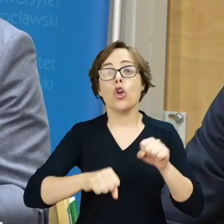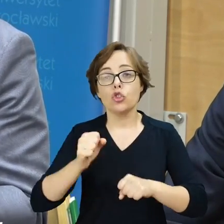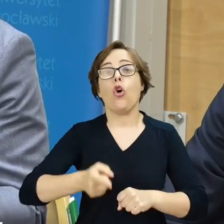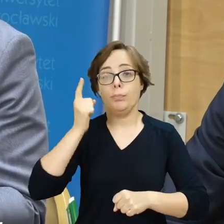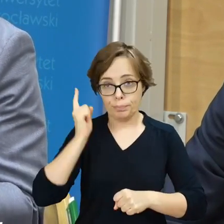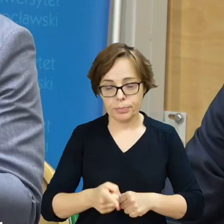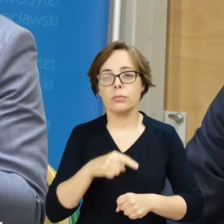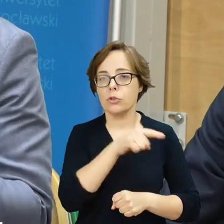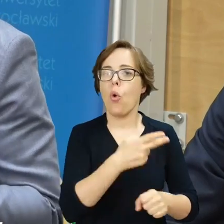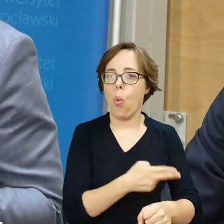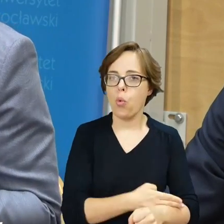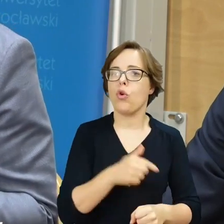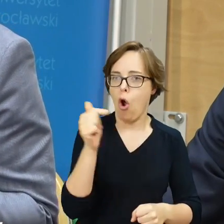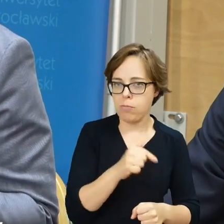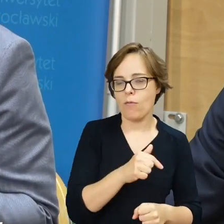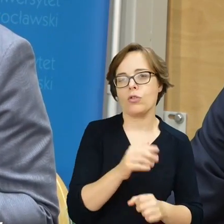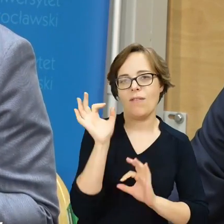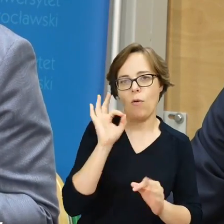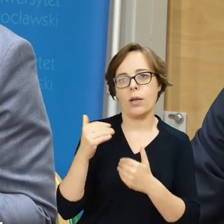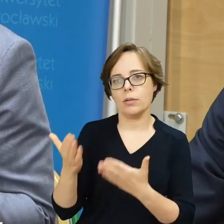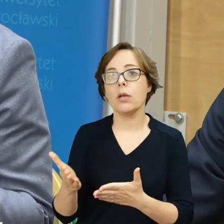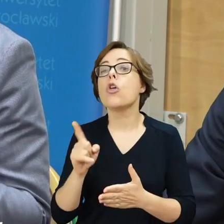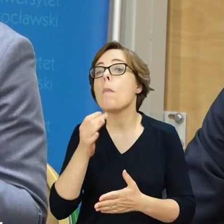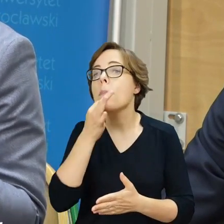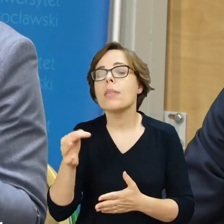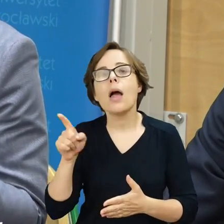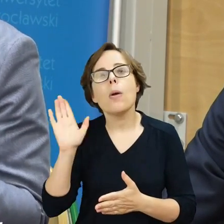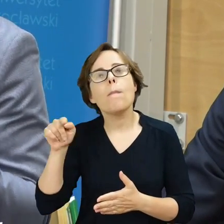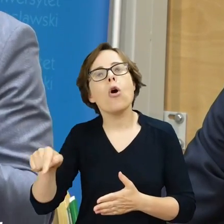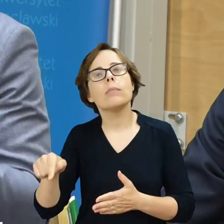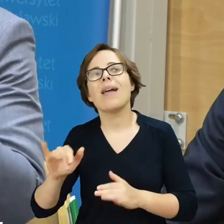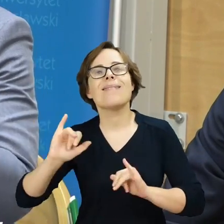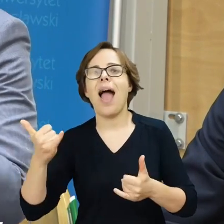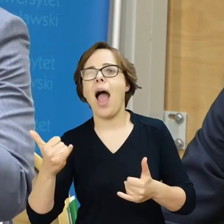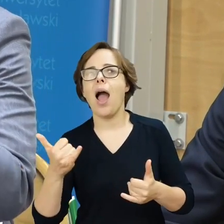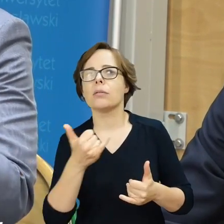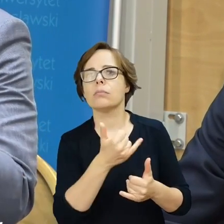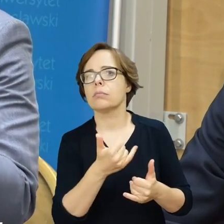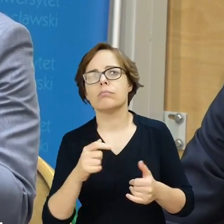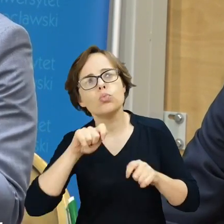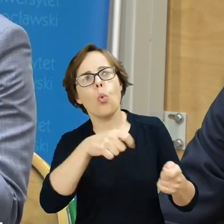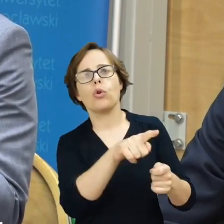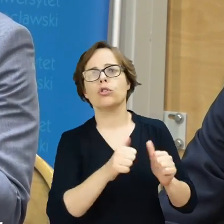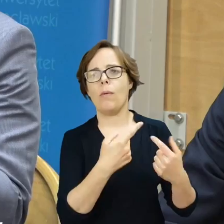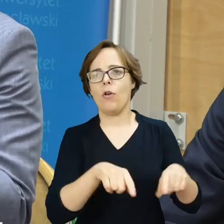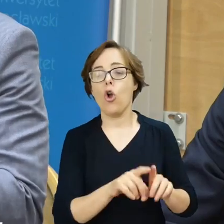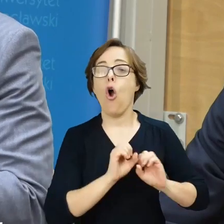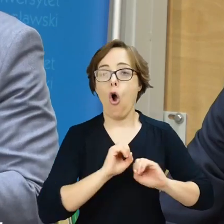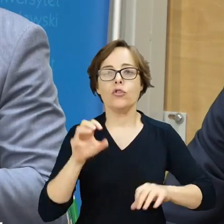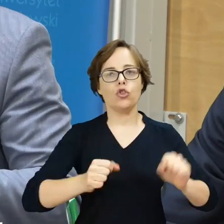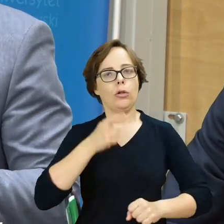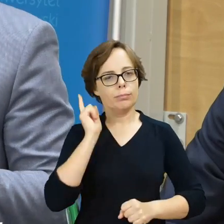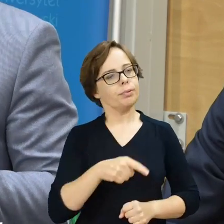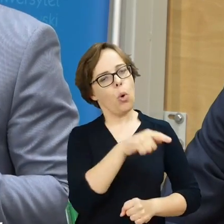widzenia skarżącego, jak on ma być wyegzekwowany? Na czym polega wykonanie? Oczywiście no, organ ma udostępnić, tak